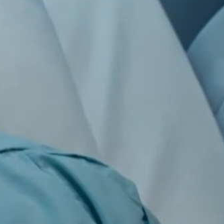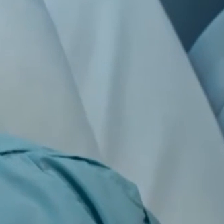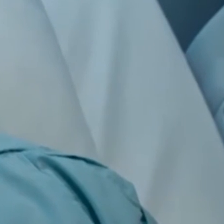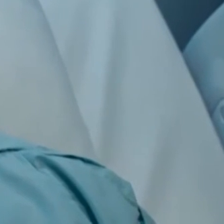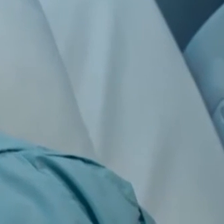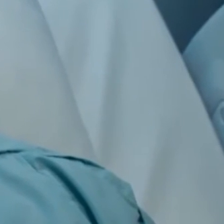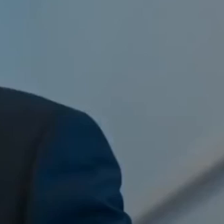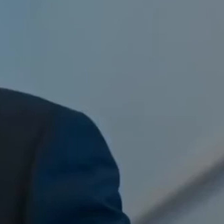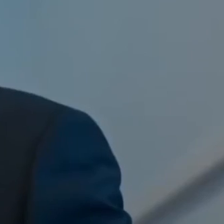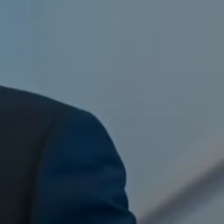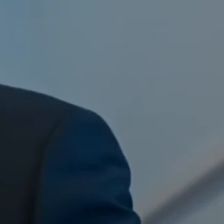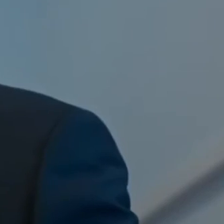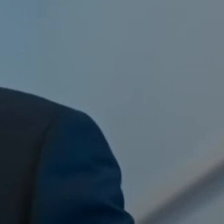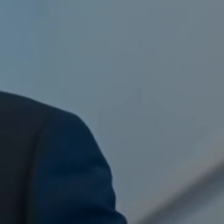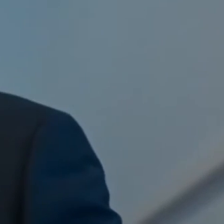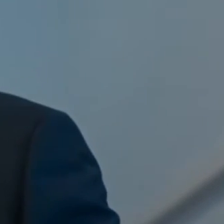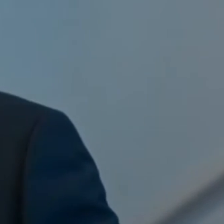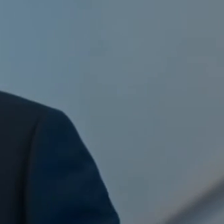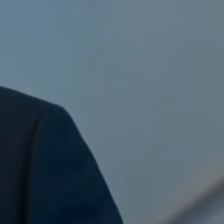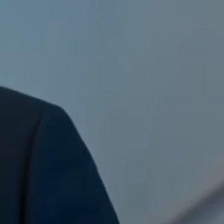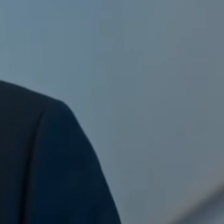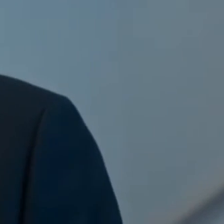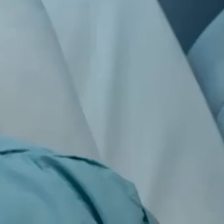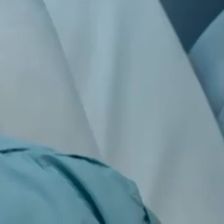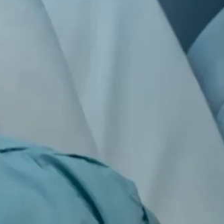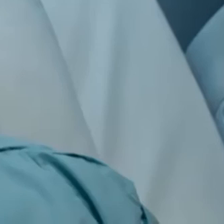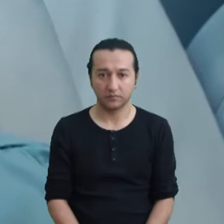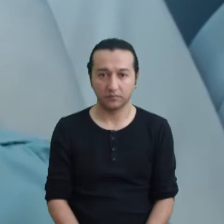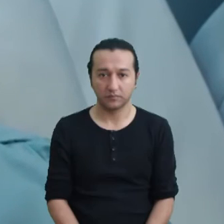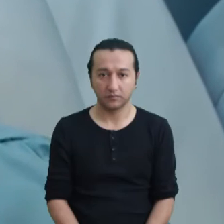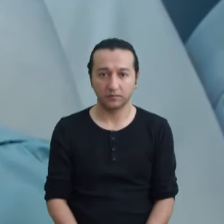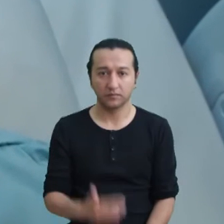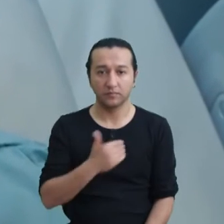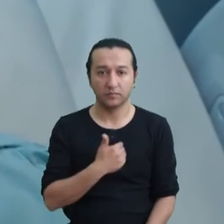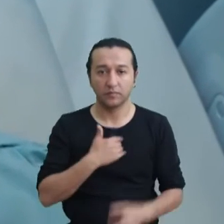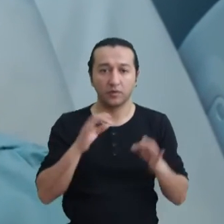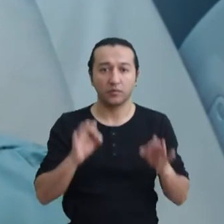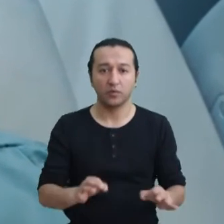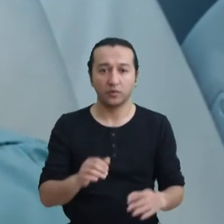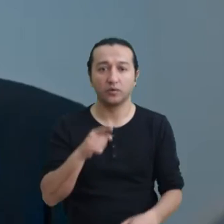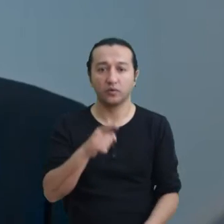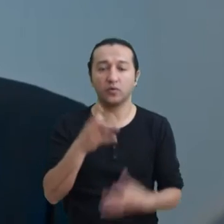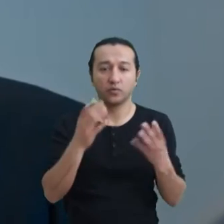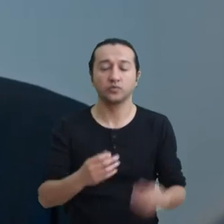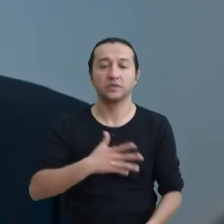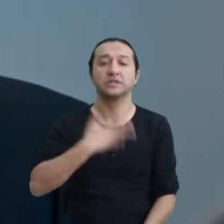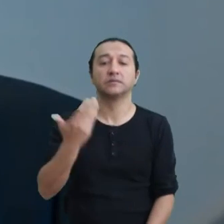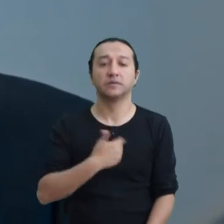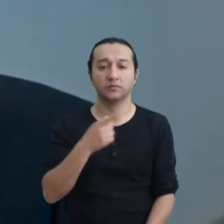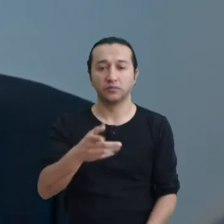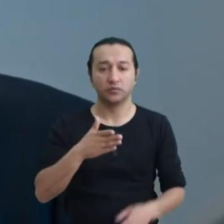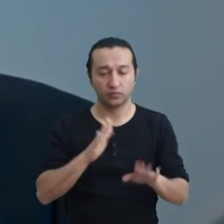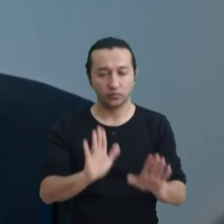Zayıf gözlerini araladı. Zülfikar eliyle başına dokundu. Ben böyle olsun istemedim.